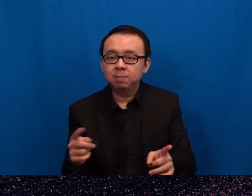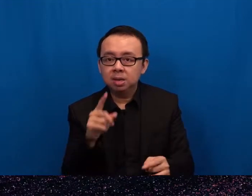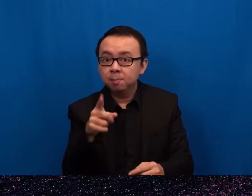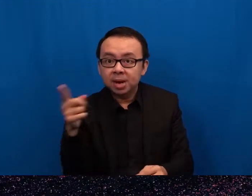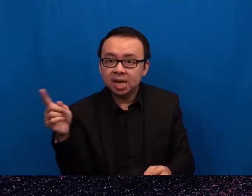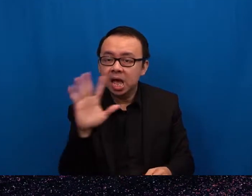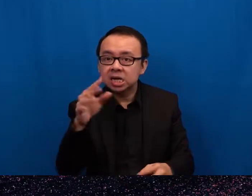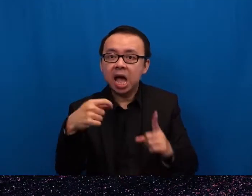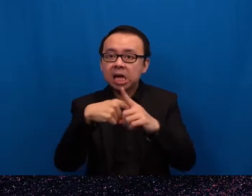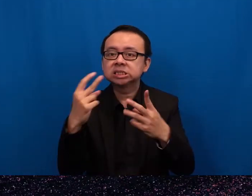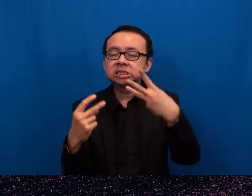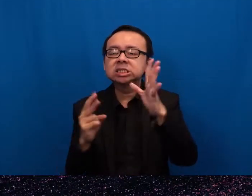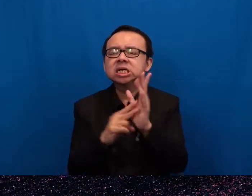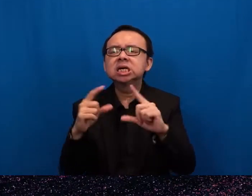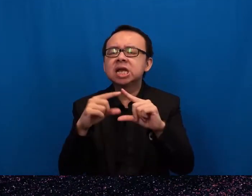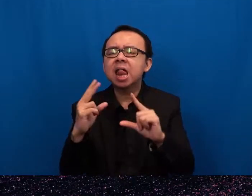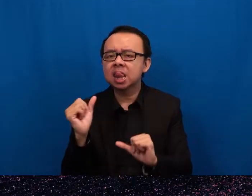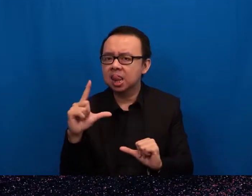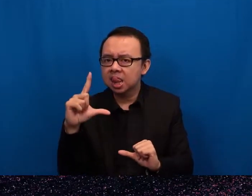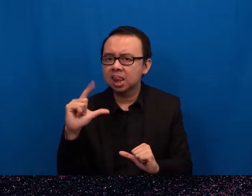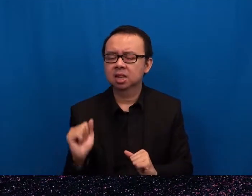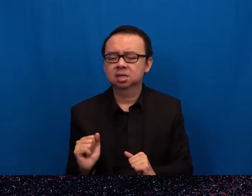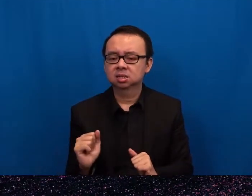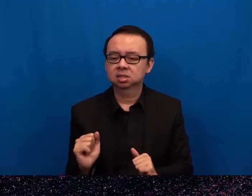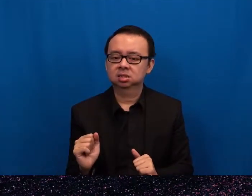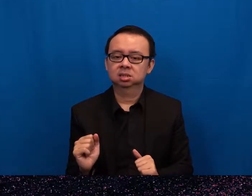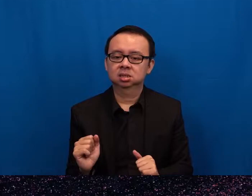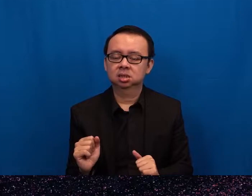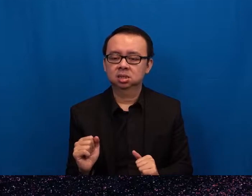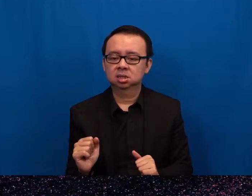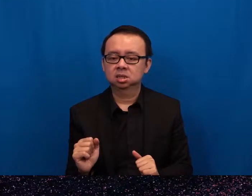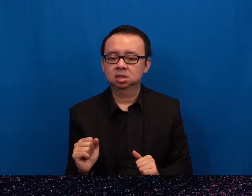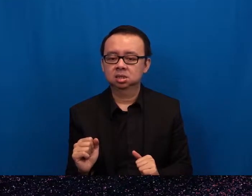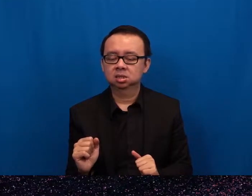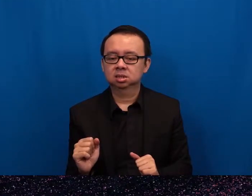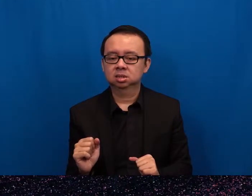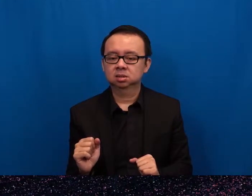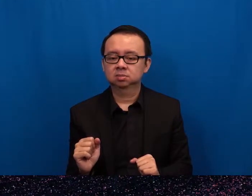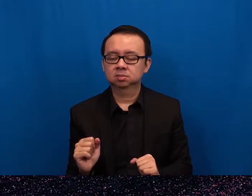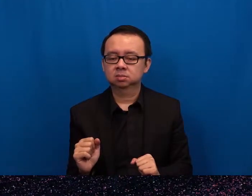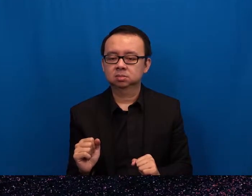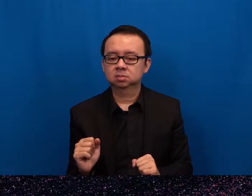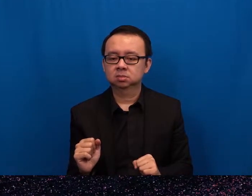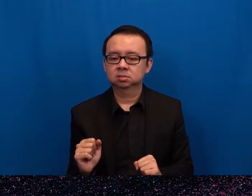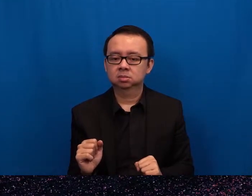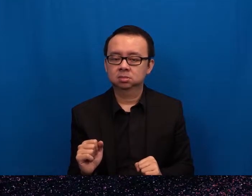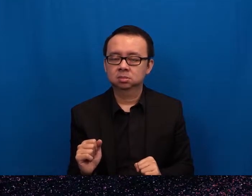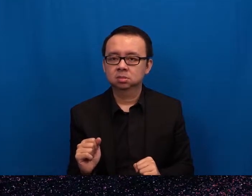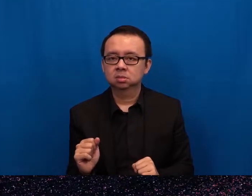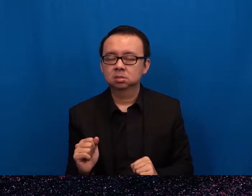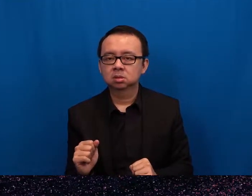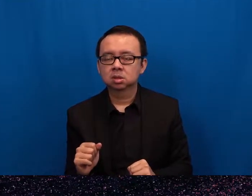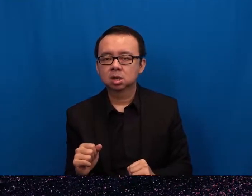kan? Kan lebih baik. Standarnya bukan pengetahuan. Standarnya apakah mereka